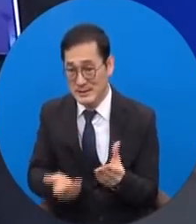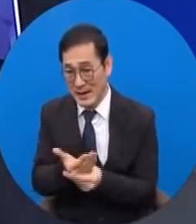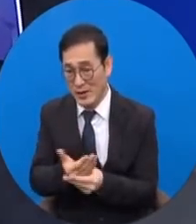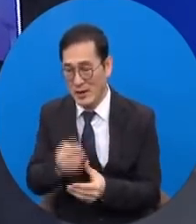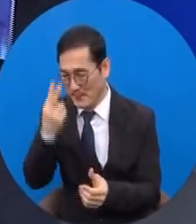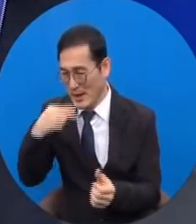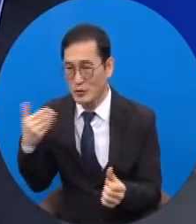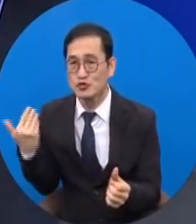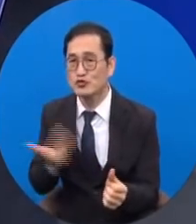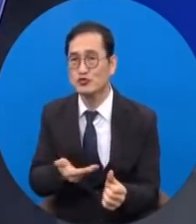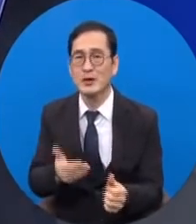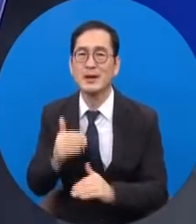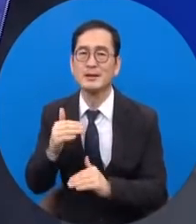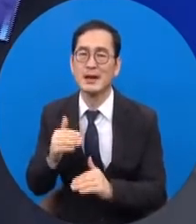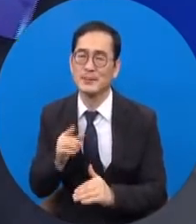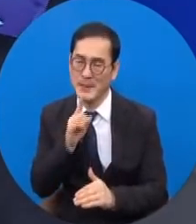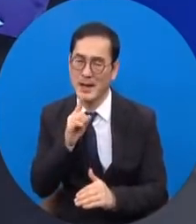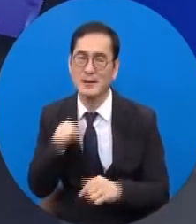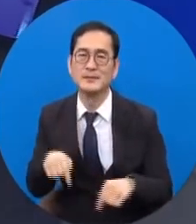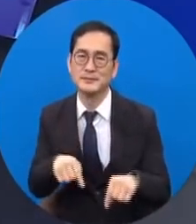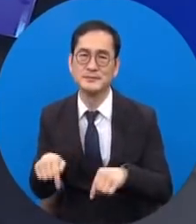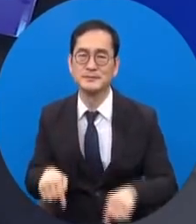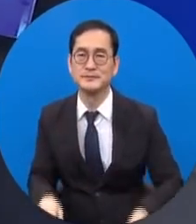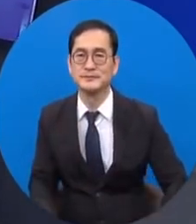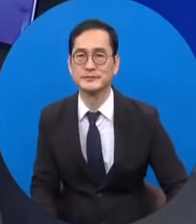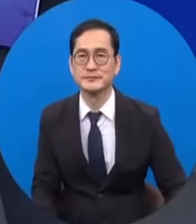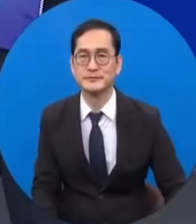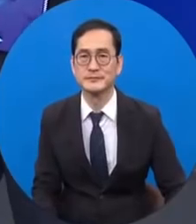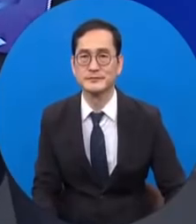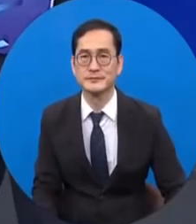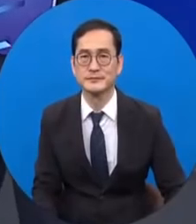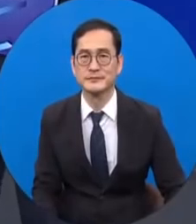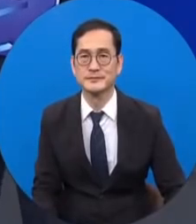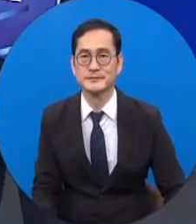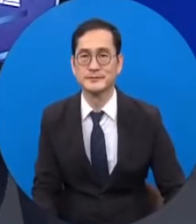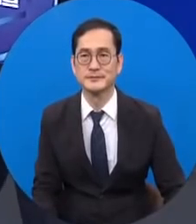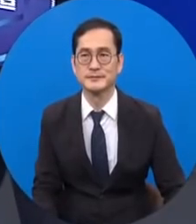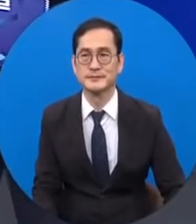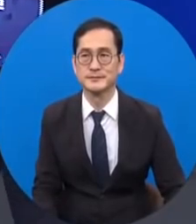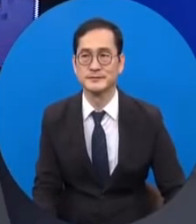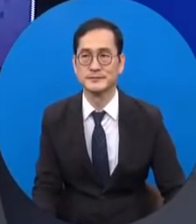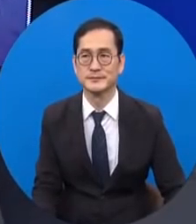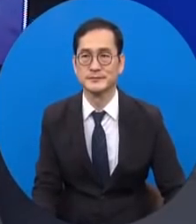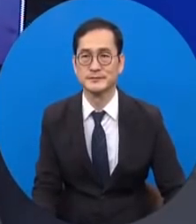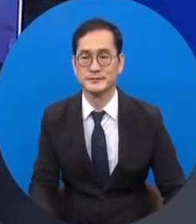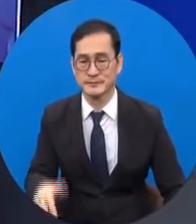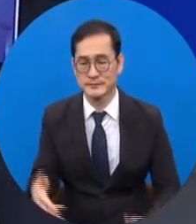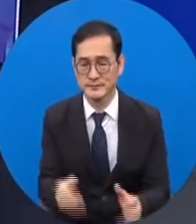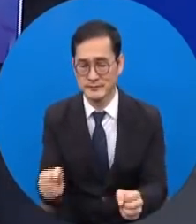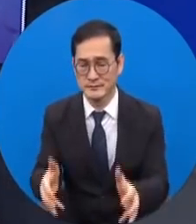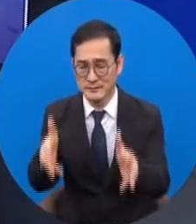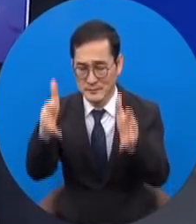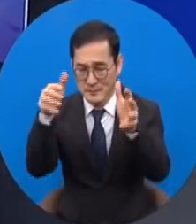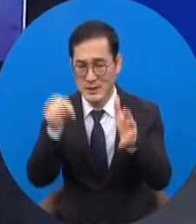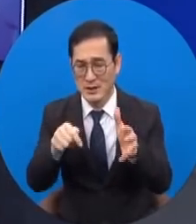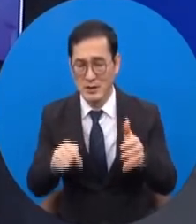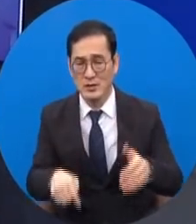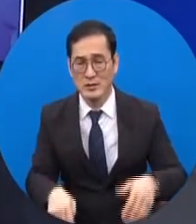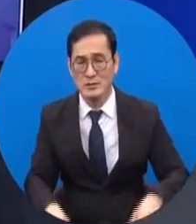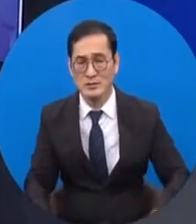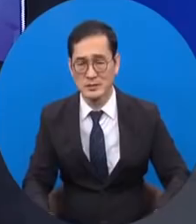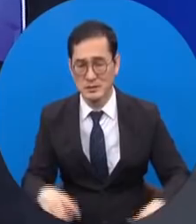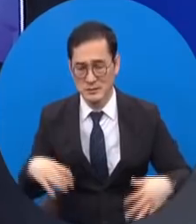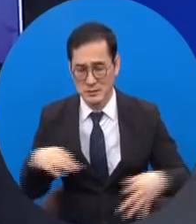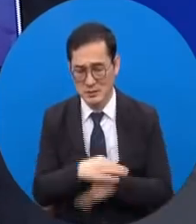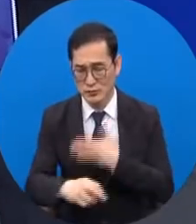주장 내용입니다 유세 기간 동안 대장동 의혹 의 윗선이 누구인가 로 네거티브 전을 두